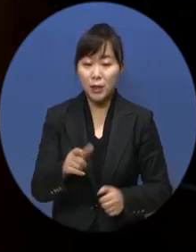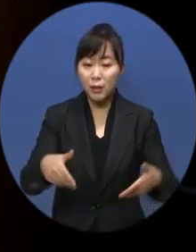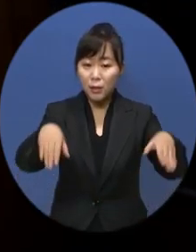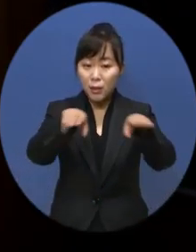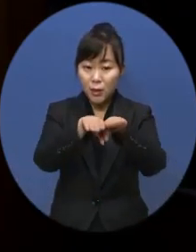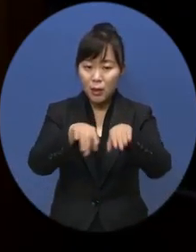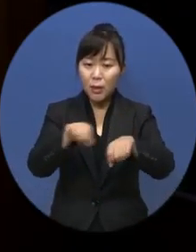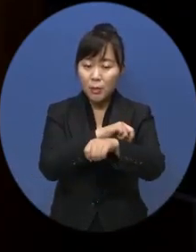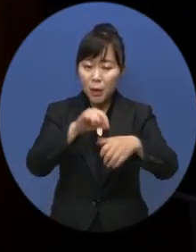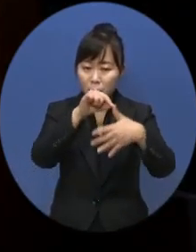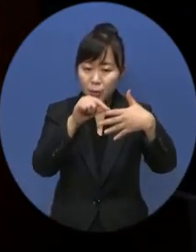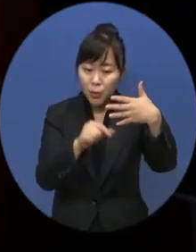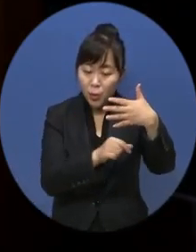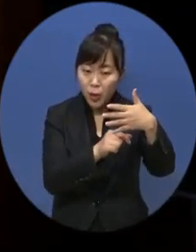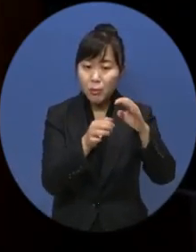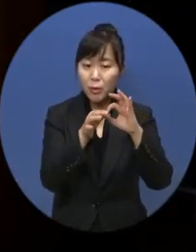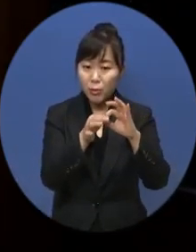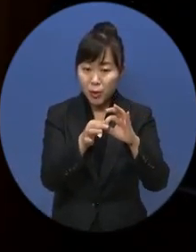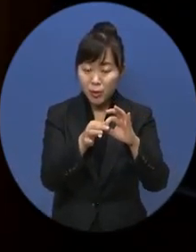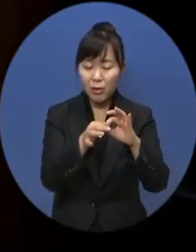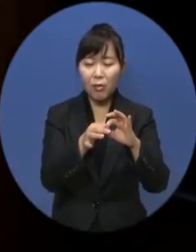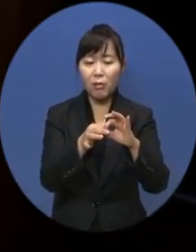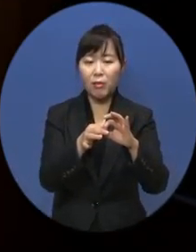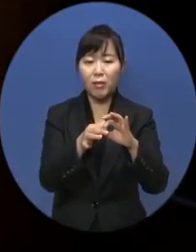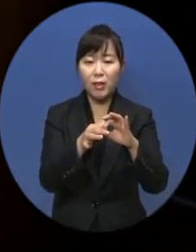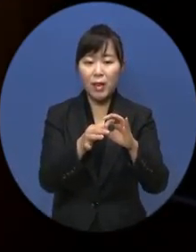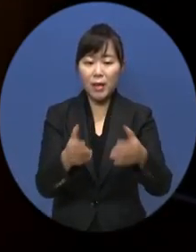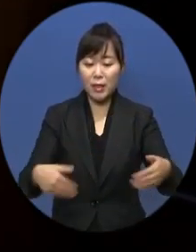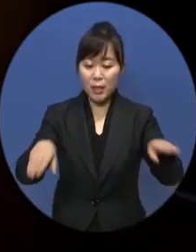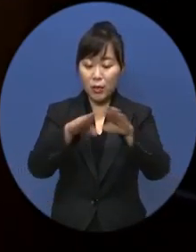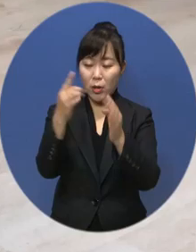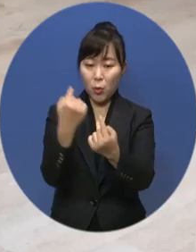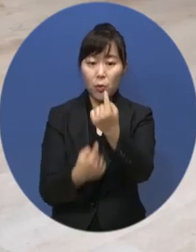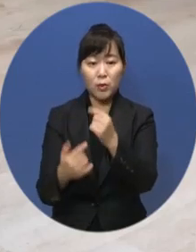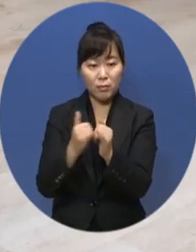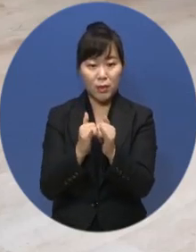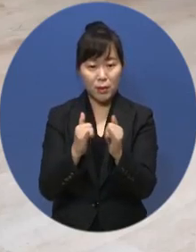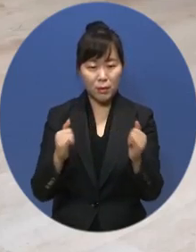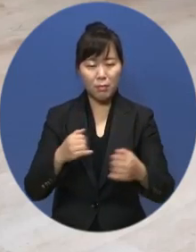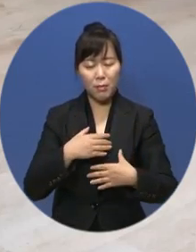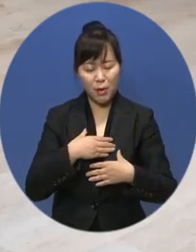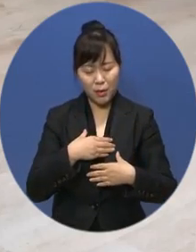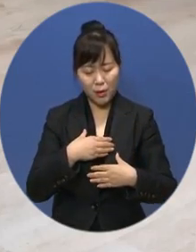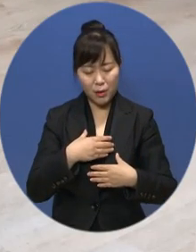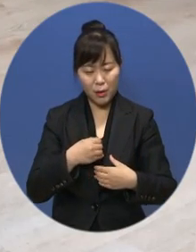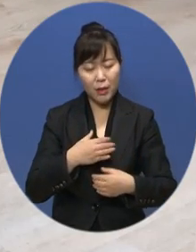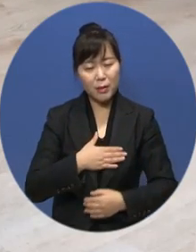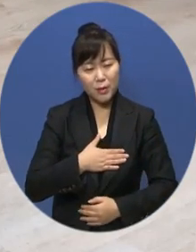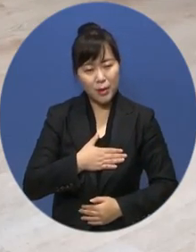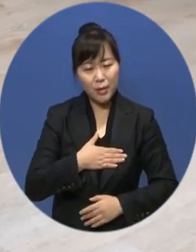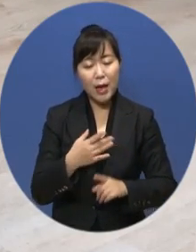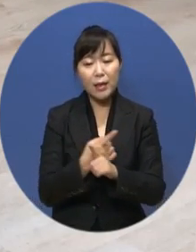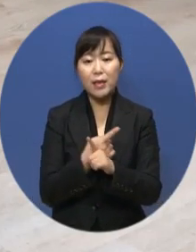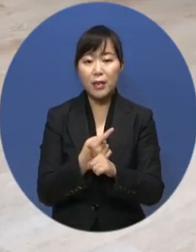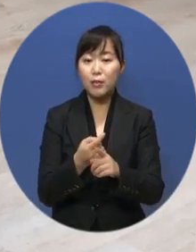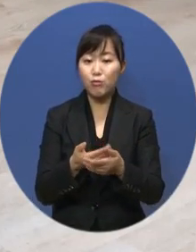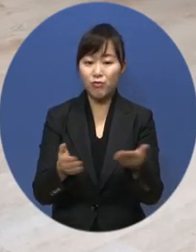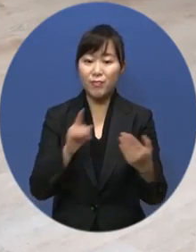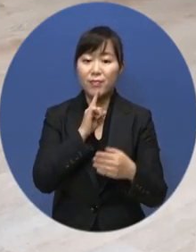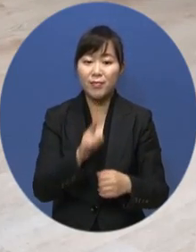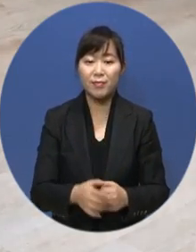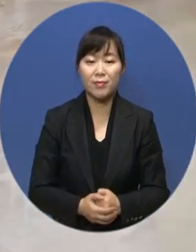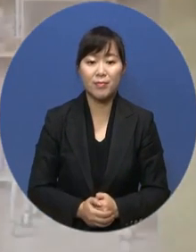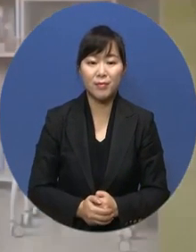시설에는 특별한 프로그램을 통해 기관 이용인들에게 편안함과 정서적 힐링을 추구하고 있다고 합니다.